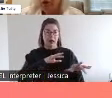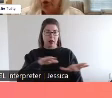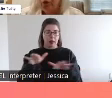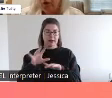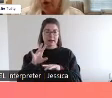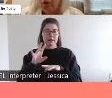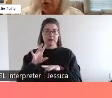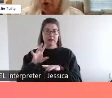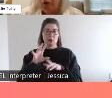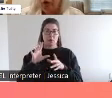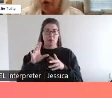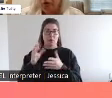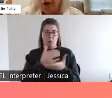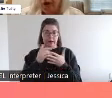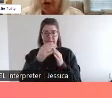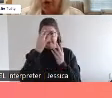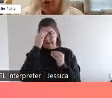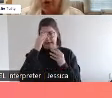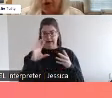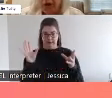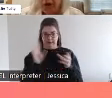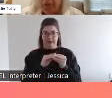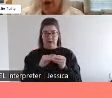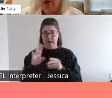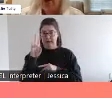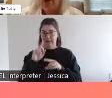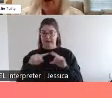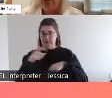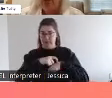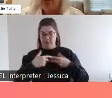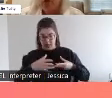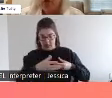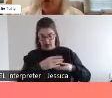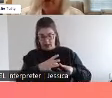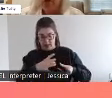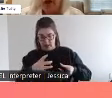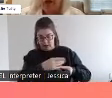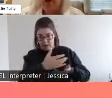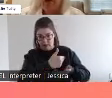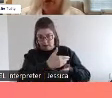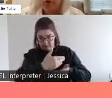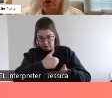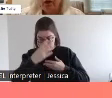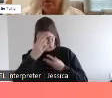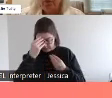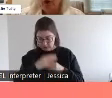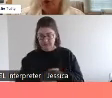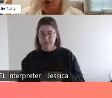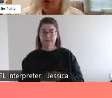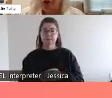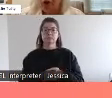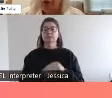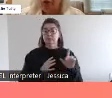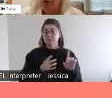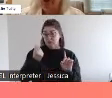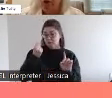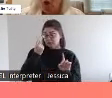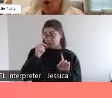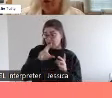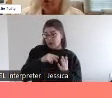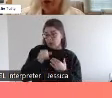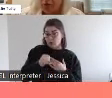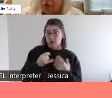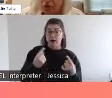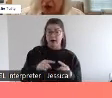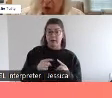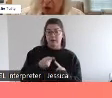de guérison de l'Alberta, de la Saskatchewan et du Manitoba, comportant 7 séries de collectes de données de